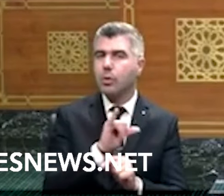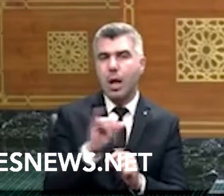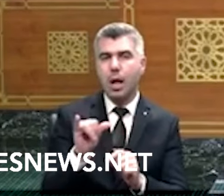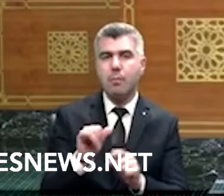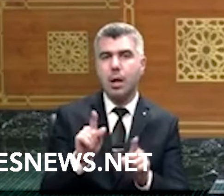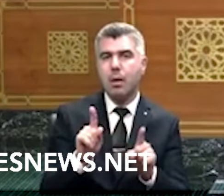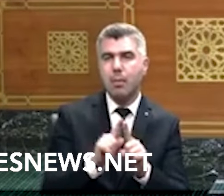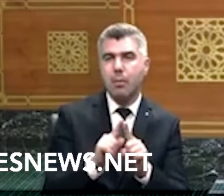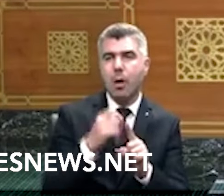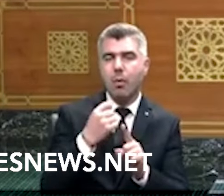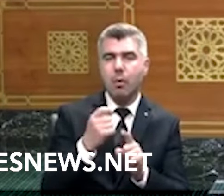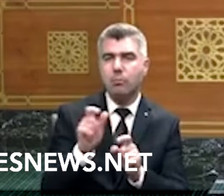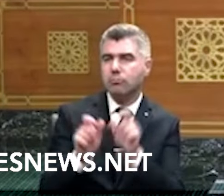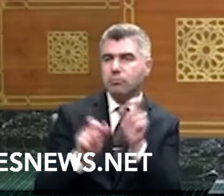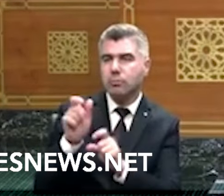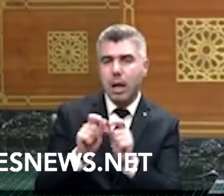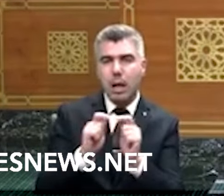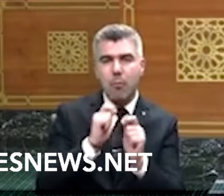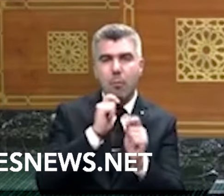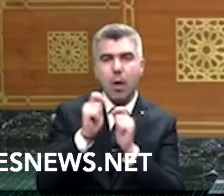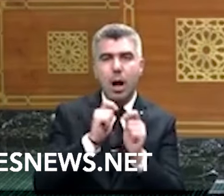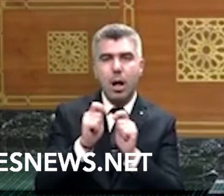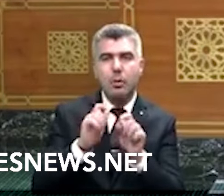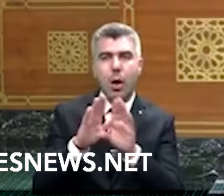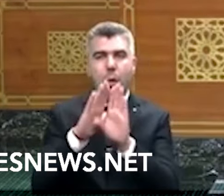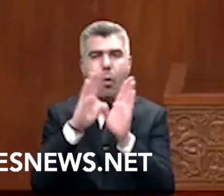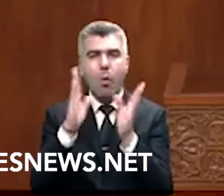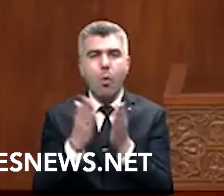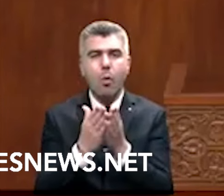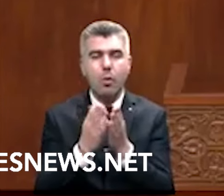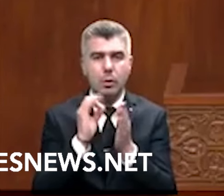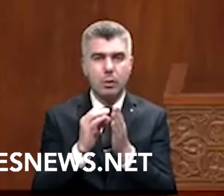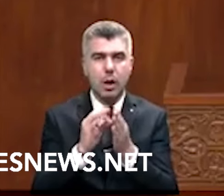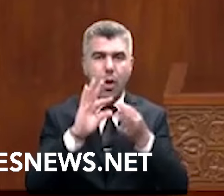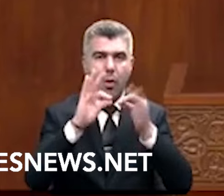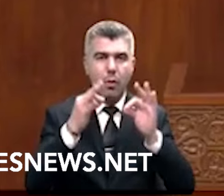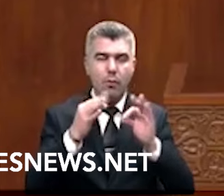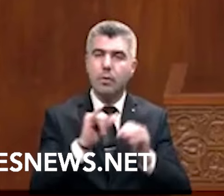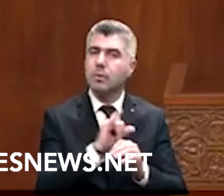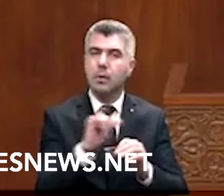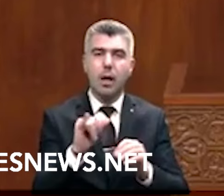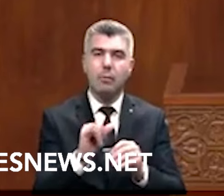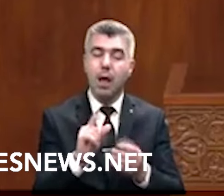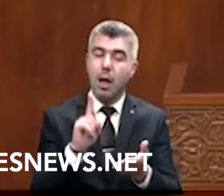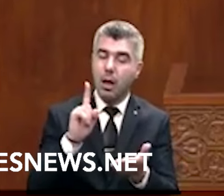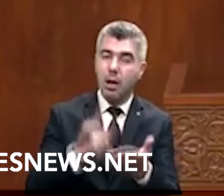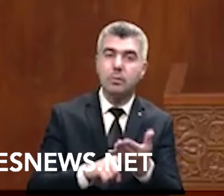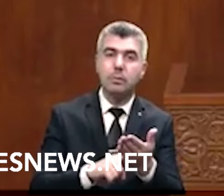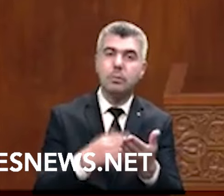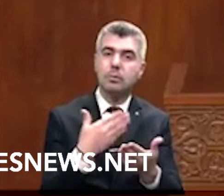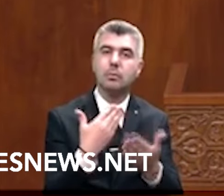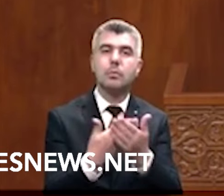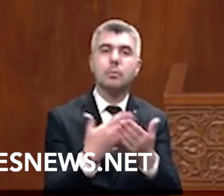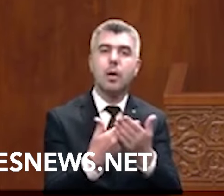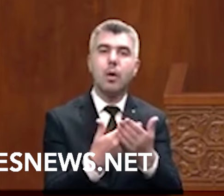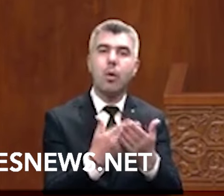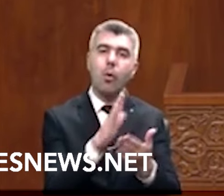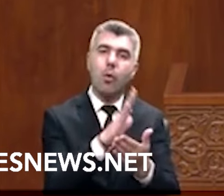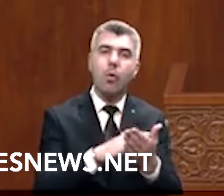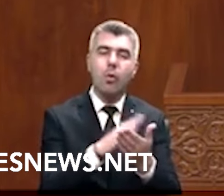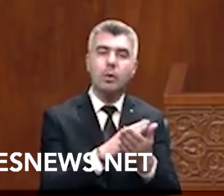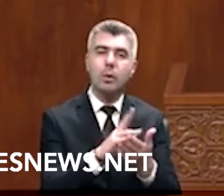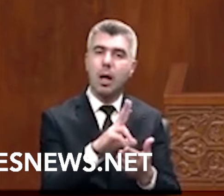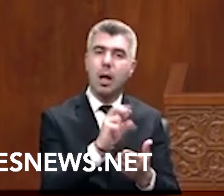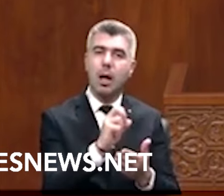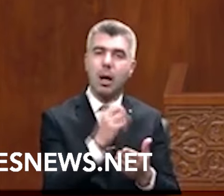استاثرت باهتمام النقاش العمومي على نطاق واسع بل لانها ادت الى احداث وقع ملموس على مختلف